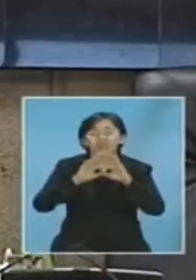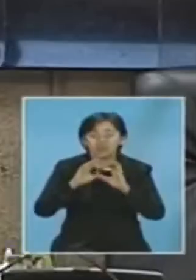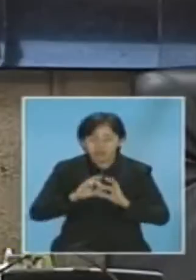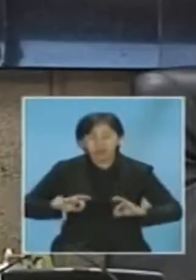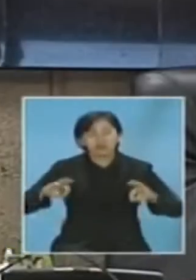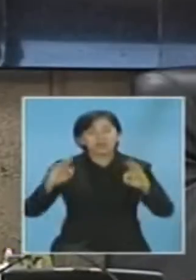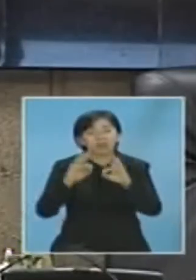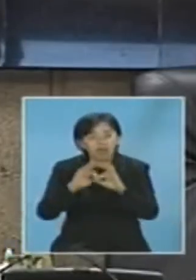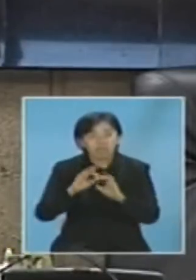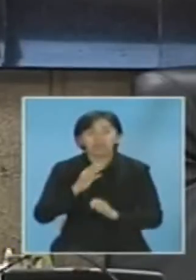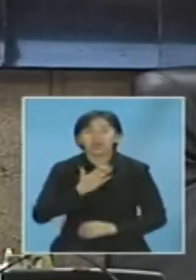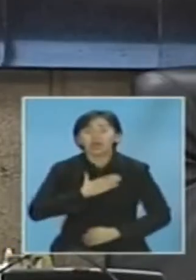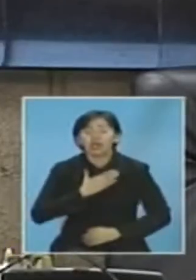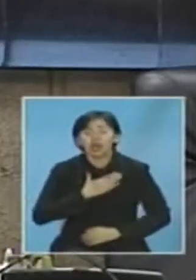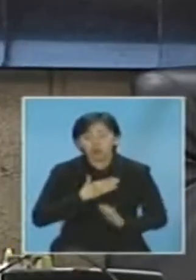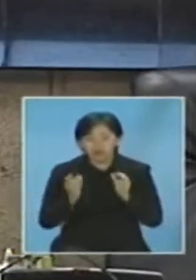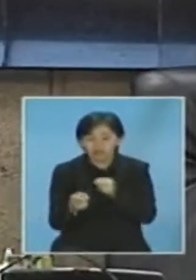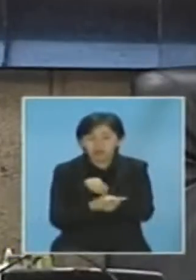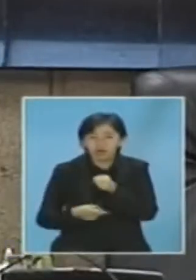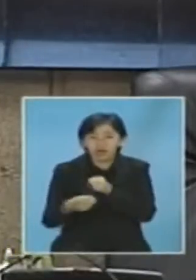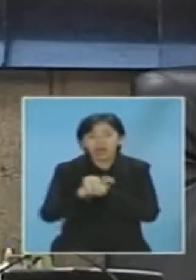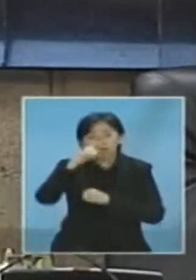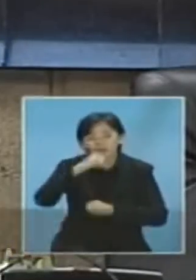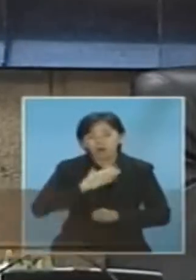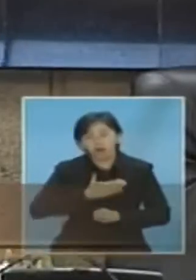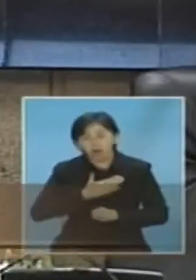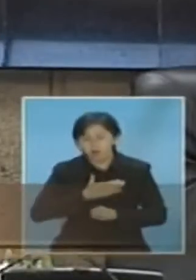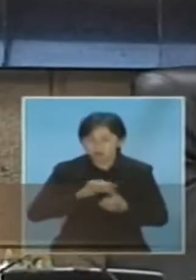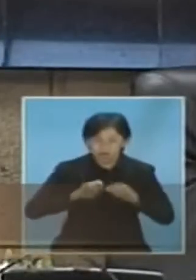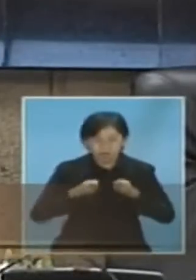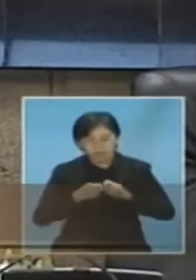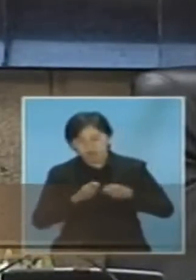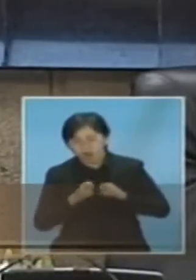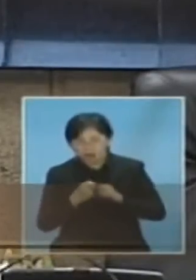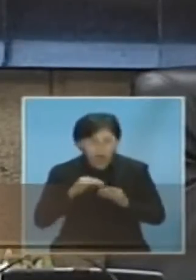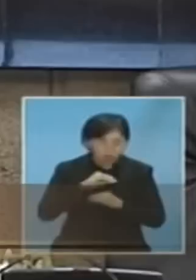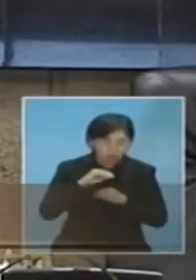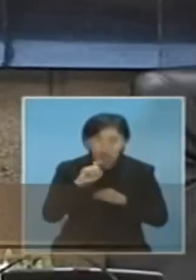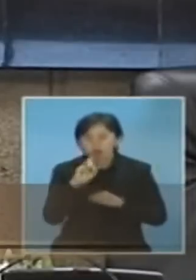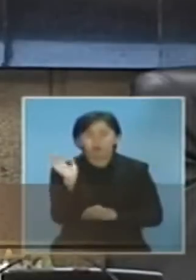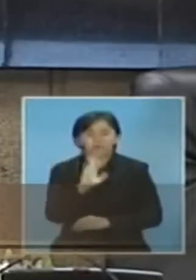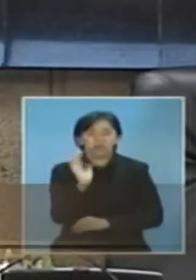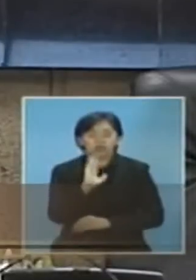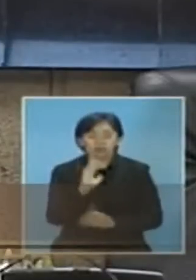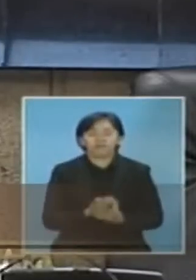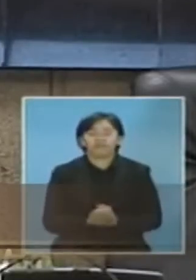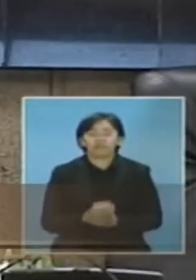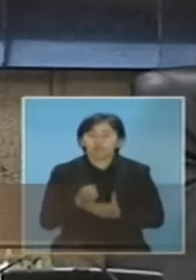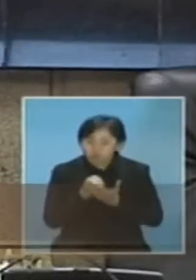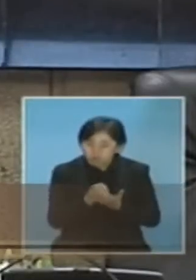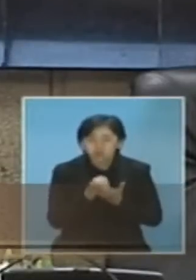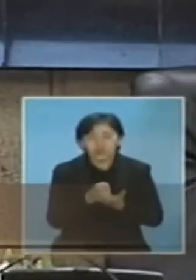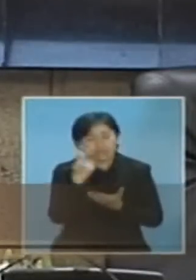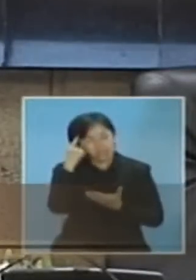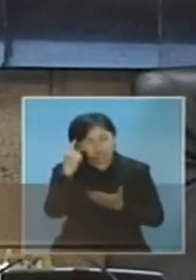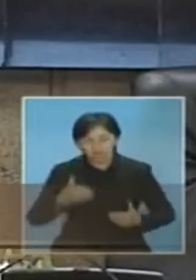ของเราชาวนาของเราหลังหักไม่ได้เราจึงไม่ควรที่จะปล่อยให้เขาเหล่านั้นใ